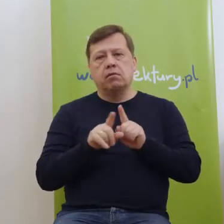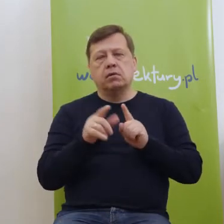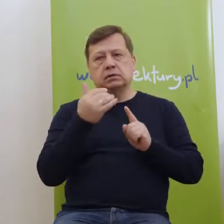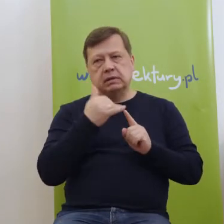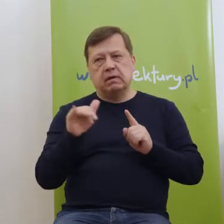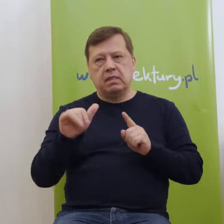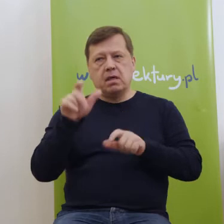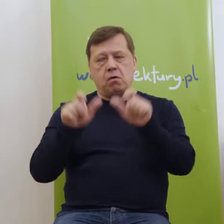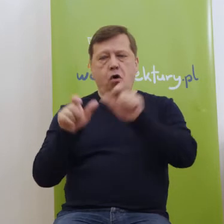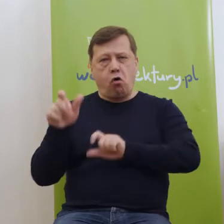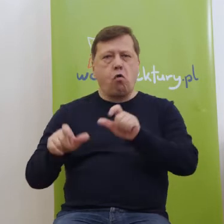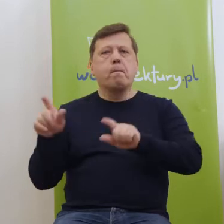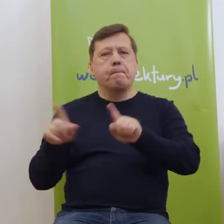bohaterów,